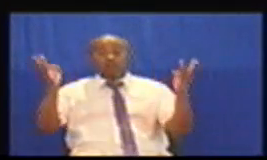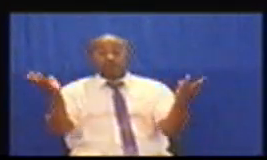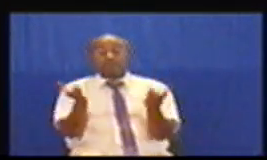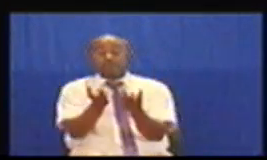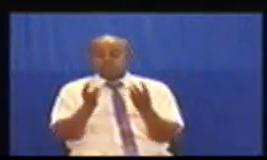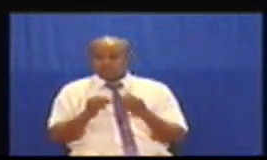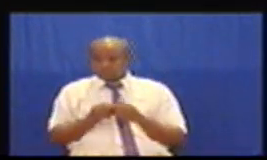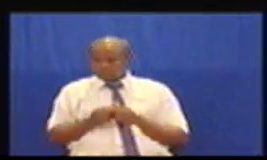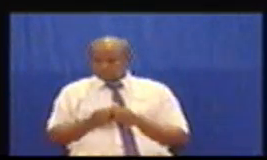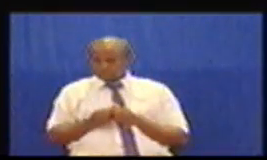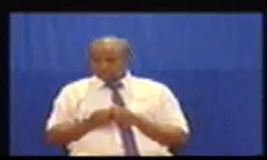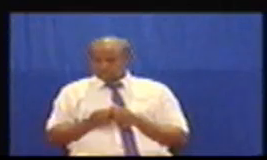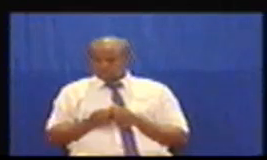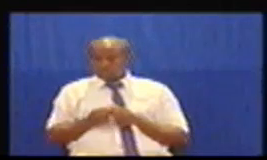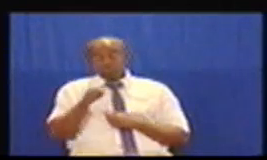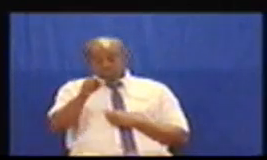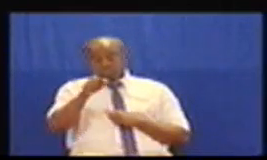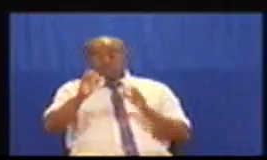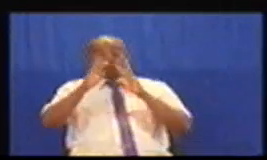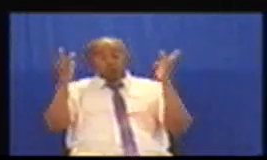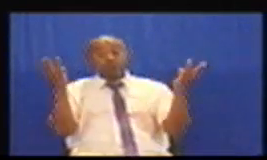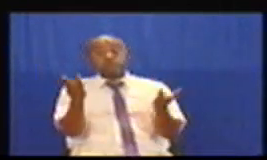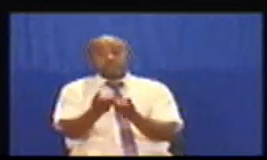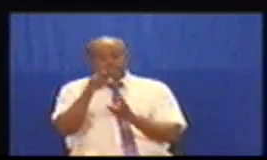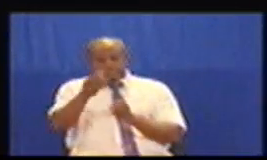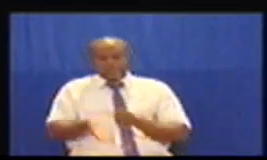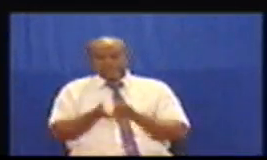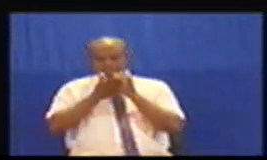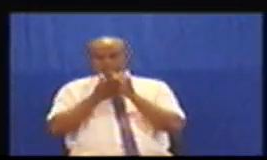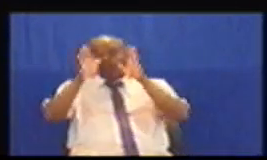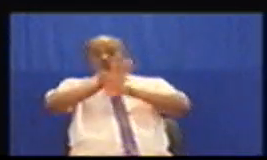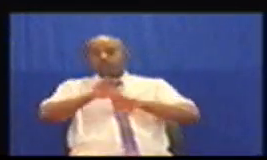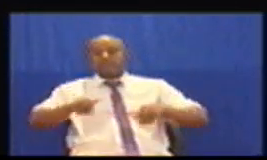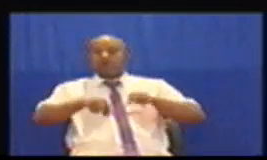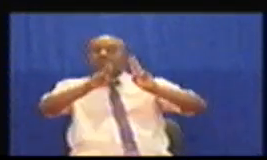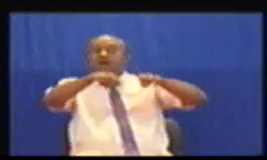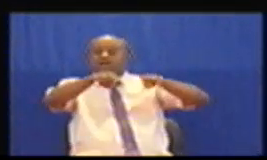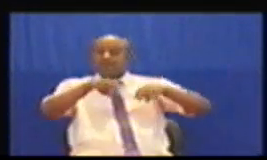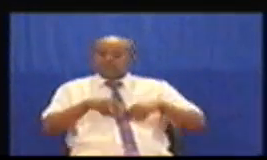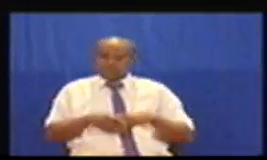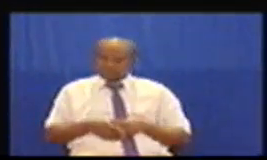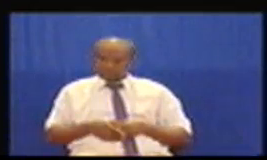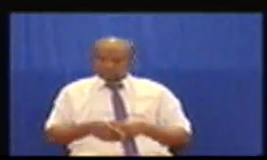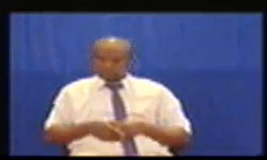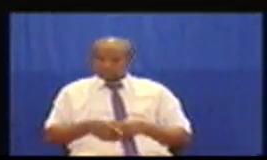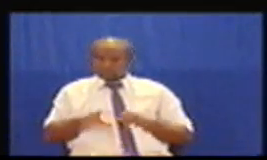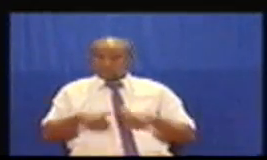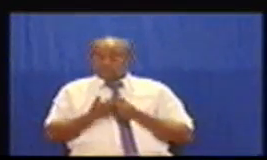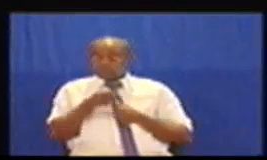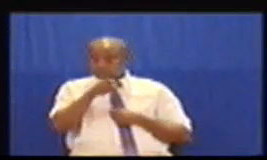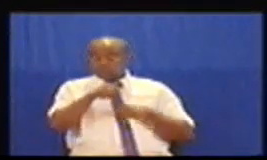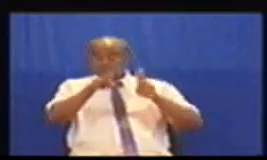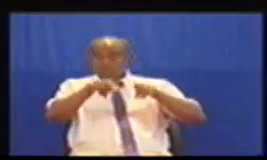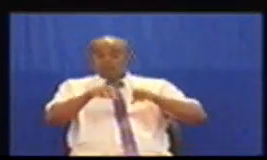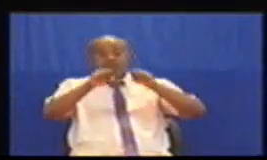kilikuwa kinakosekana, hii ni kitu muhimu, ni sheria ya usalama wa hizi mahakama. Lakini mahakama lazima